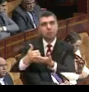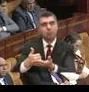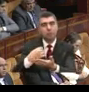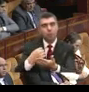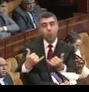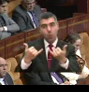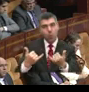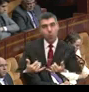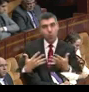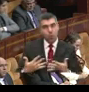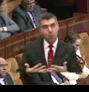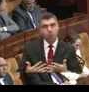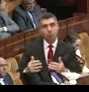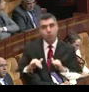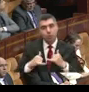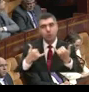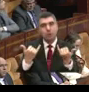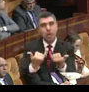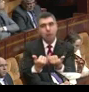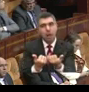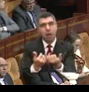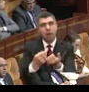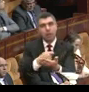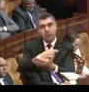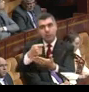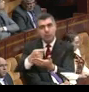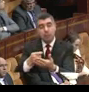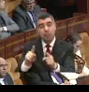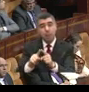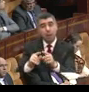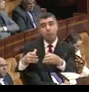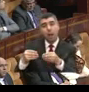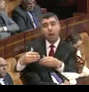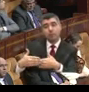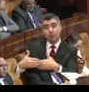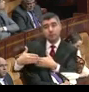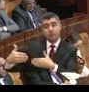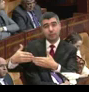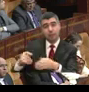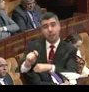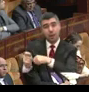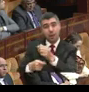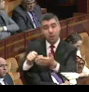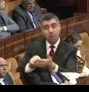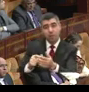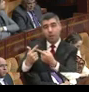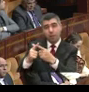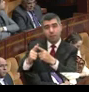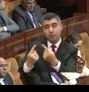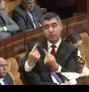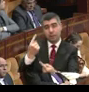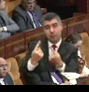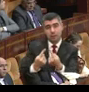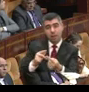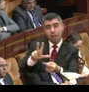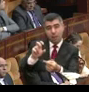باش يديروا 14 طن، الناس عايشة عندنا مشاكل في إقليم شيشاوة، بغينا نعرفوا إقليم شيشاوة، إقليم اليوسفية، إقليم الرحاملة اللي كنعرفهم